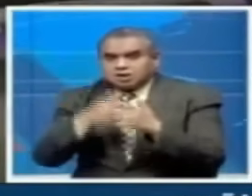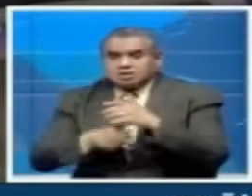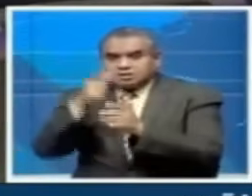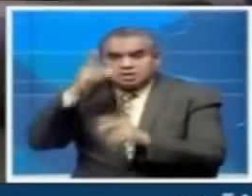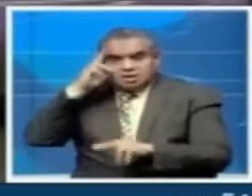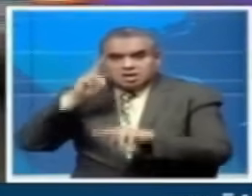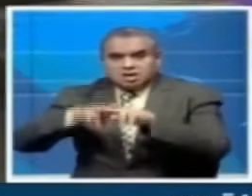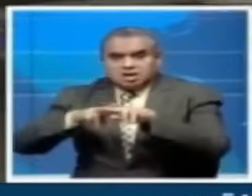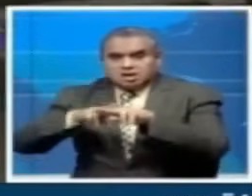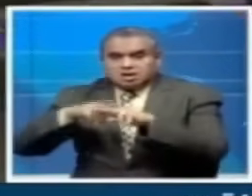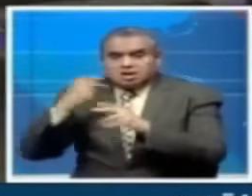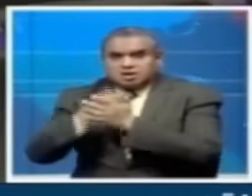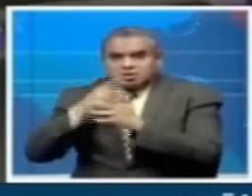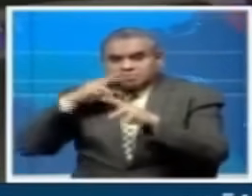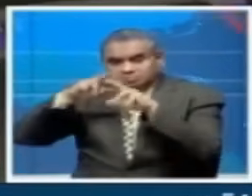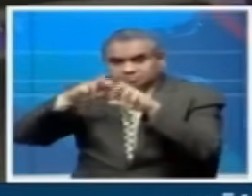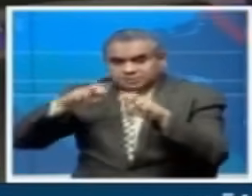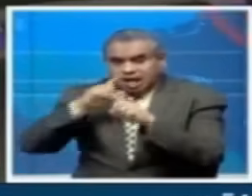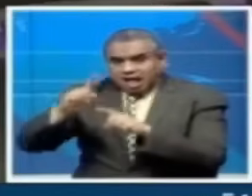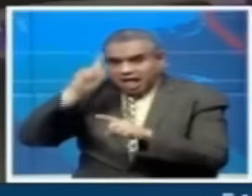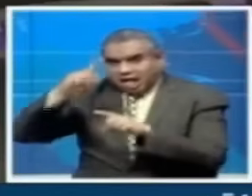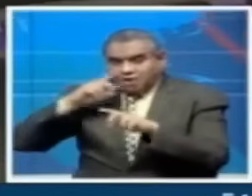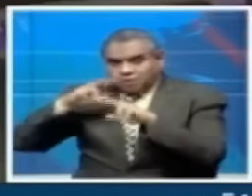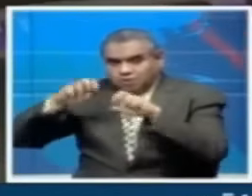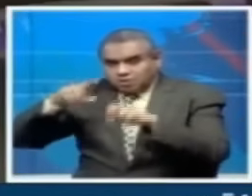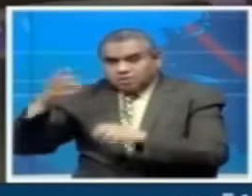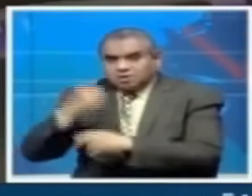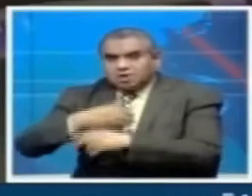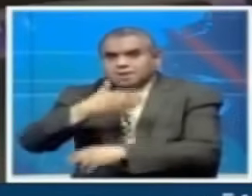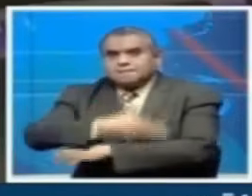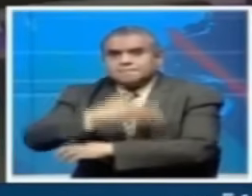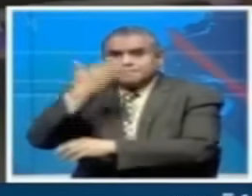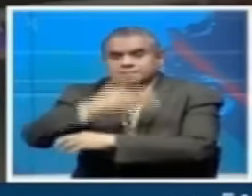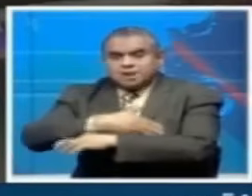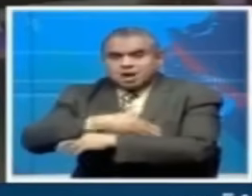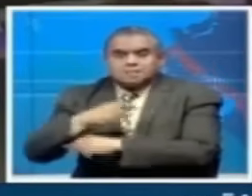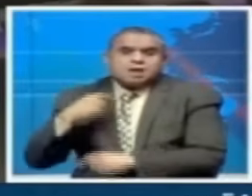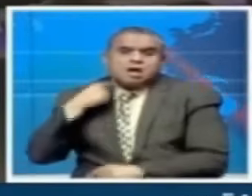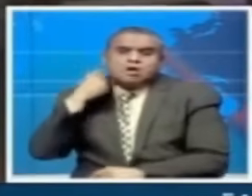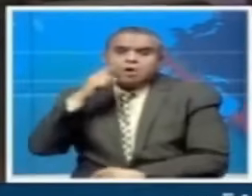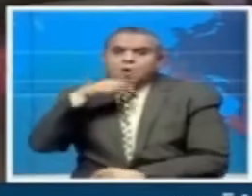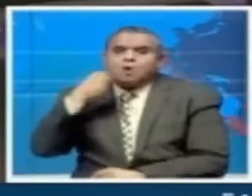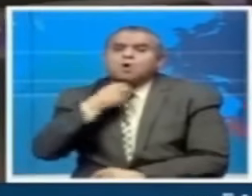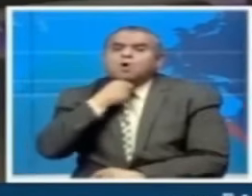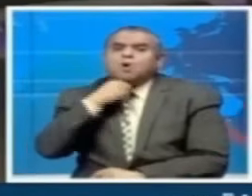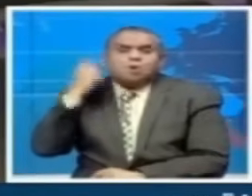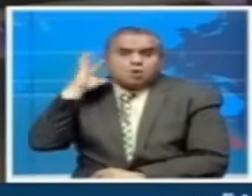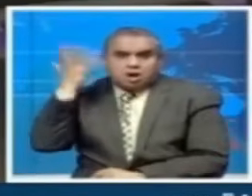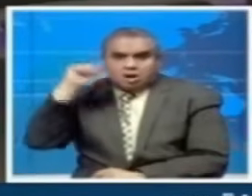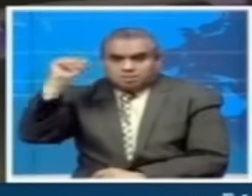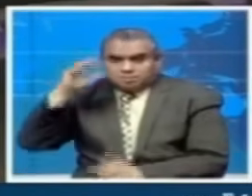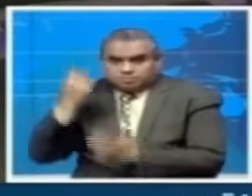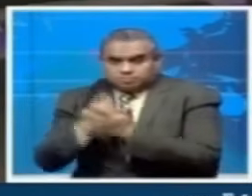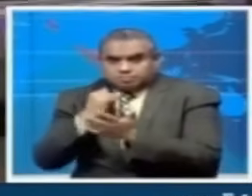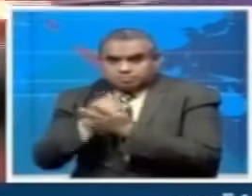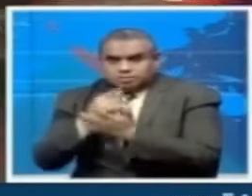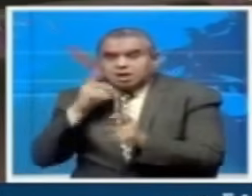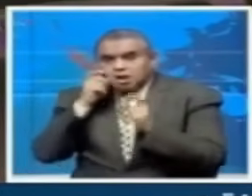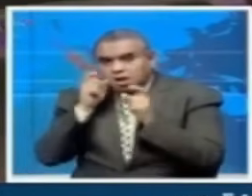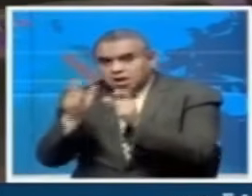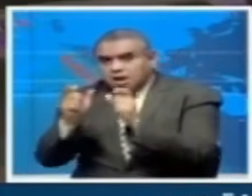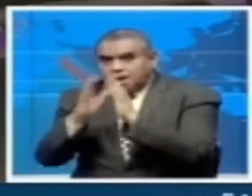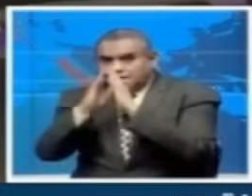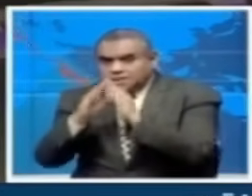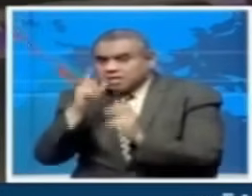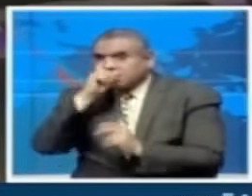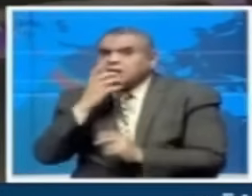من عمليات التفتيش التي تتم في معبر العوجة، وأكدت يعني من خلال الوساطة المصرية القطرية